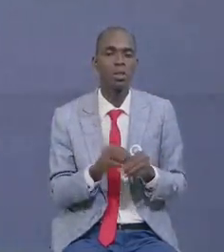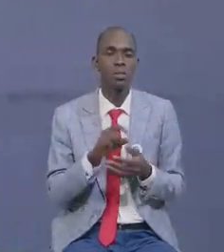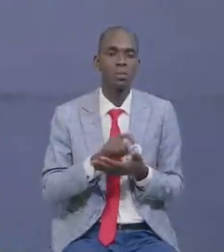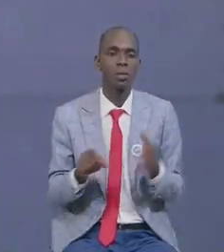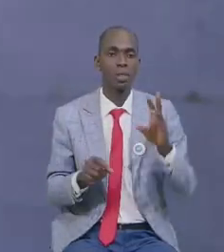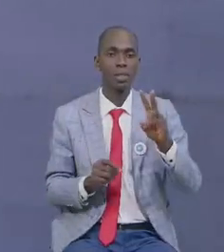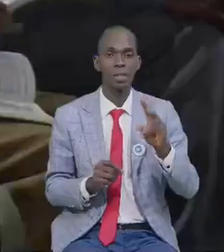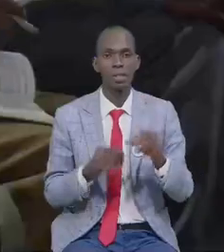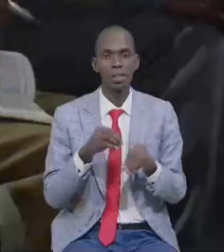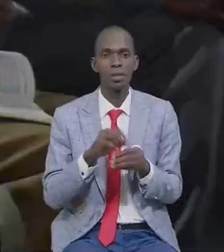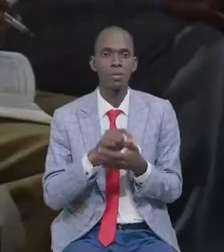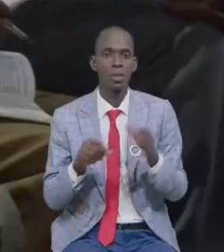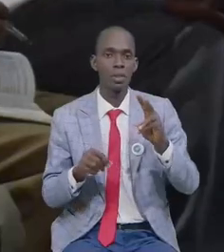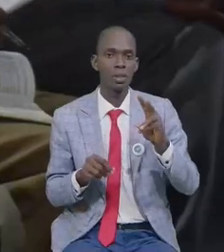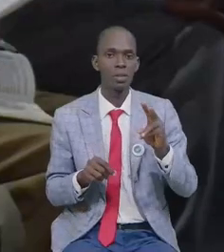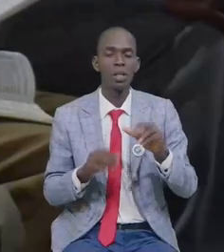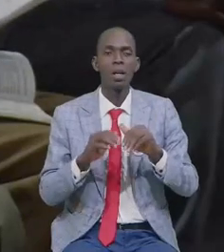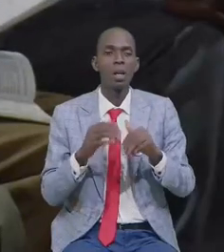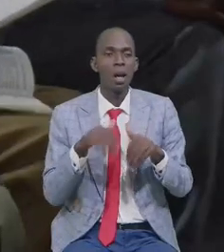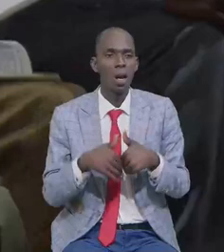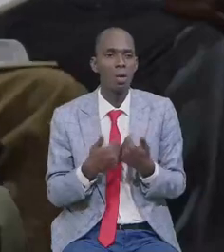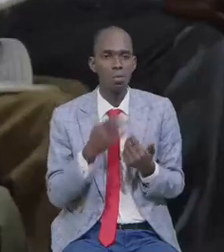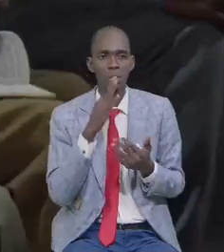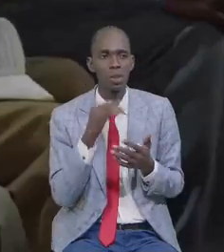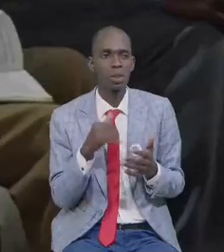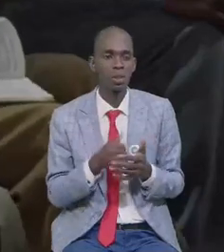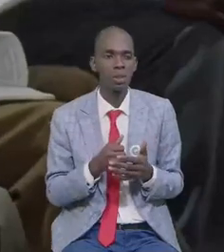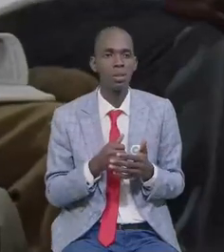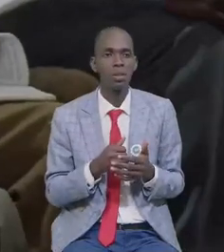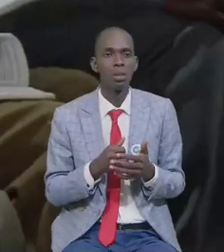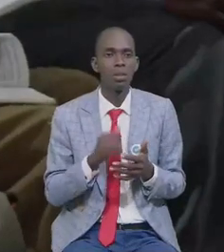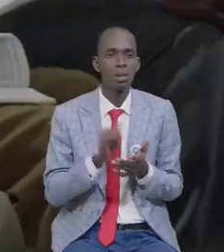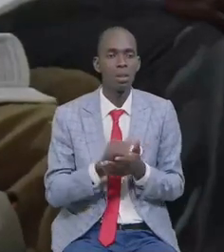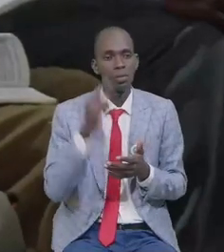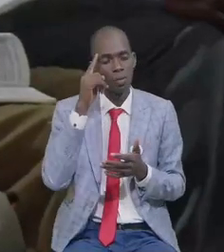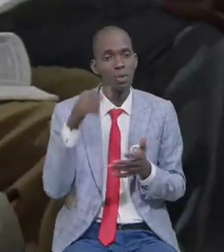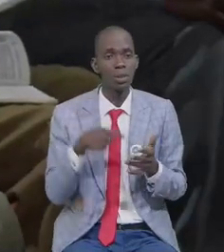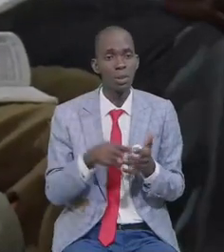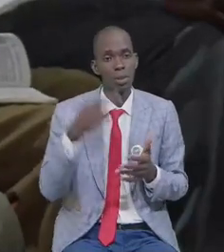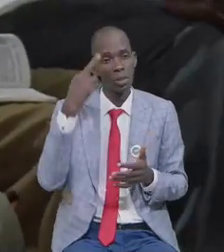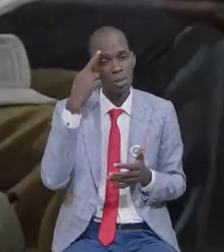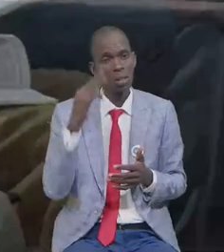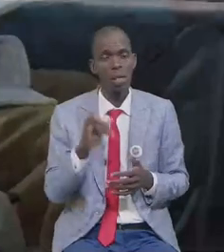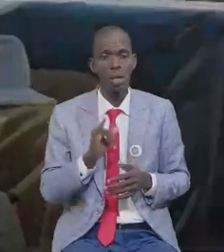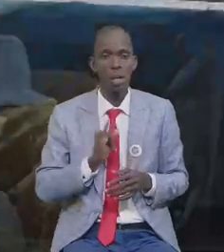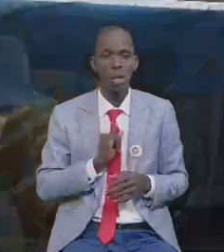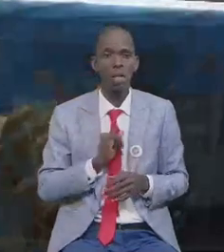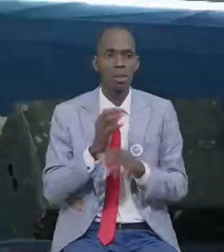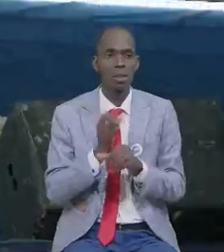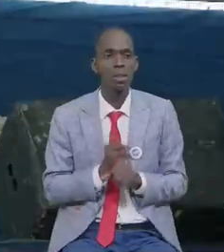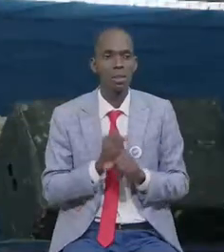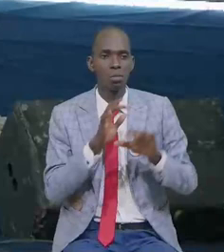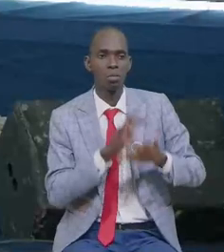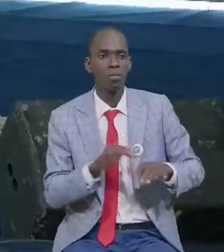Verset 16. Mais j'ai obtenu miséricorde afin que Jésus-Christ